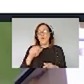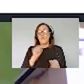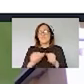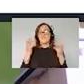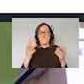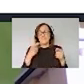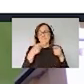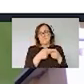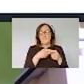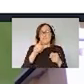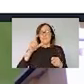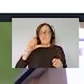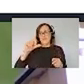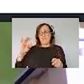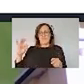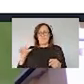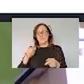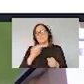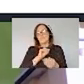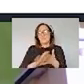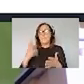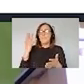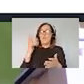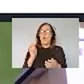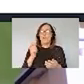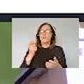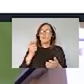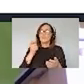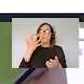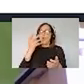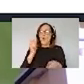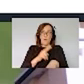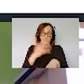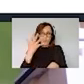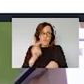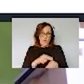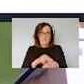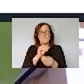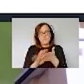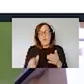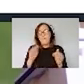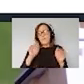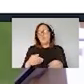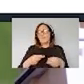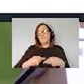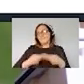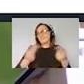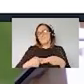Ta strona do podcastów bezpłatna, gdzie mamy 5 godzin podcastów miesięcznie bezpłatnie, daje nam możliwość umieszczania